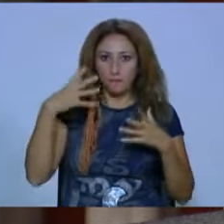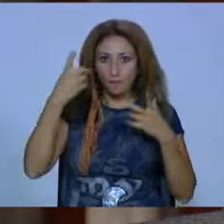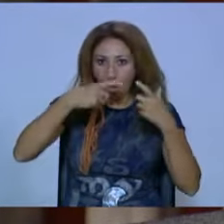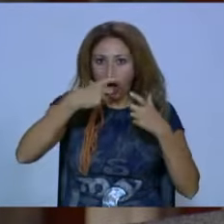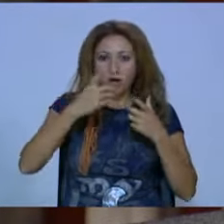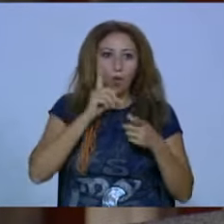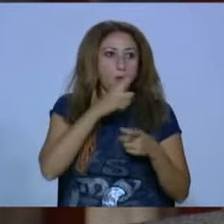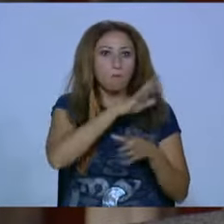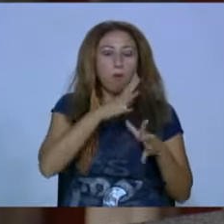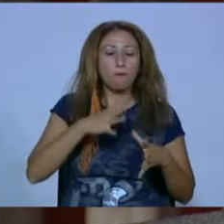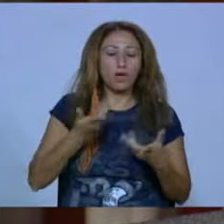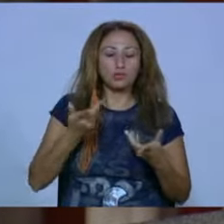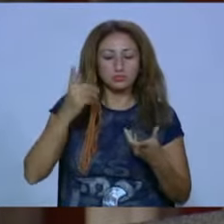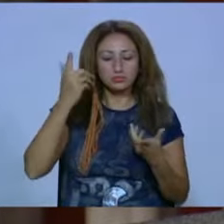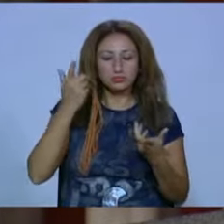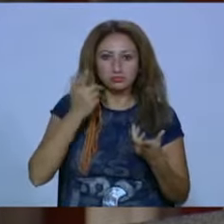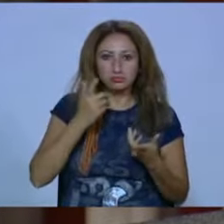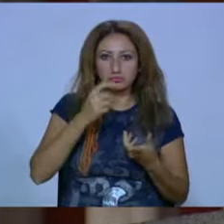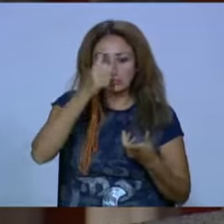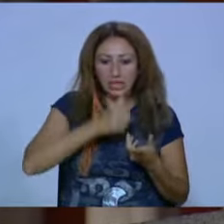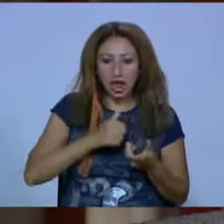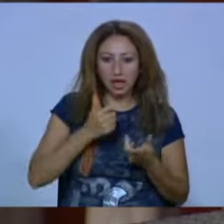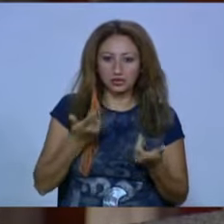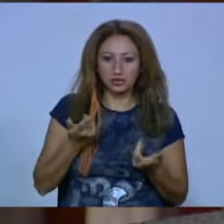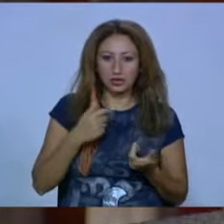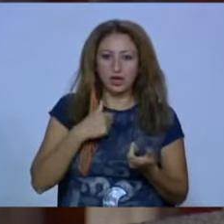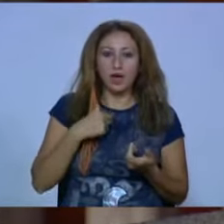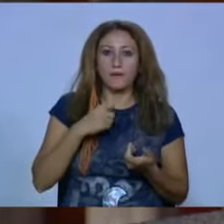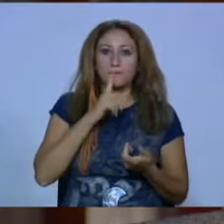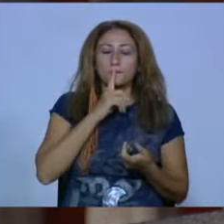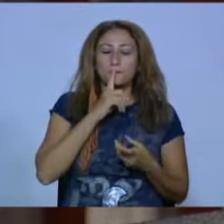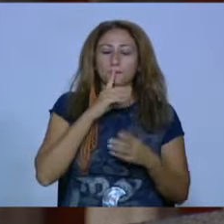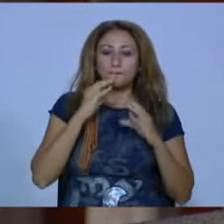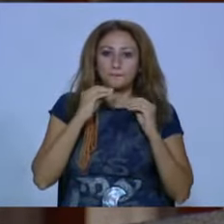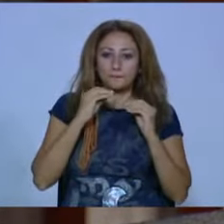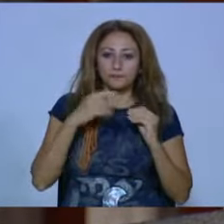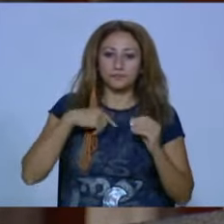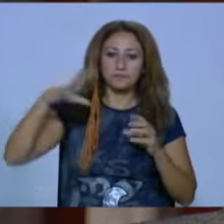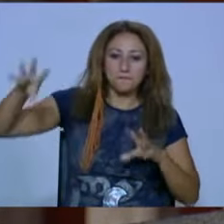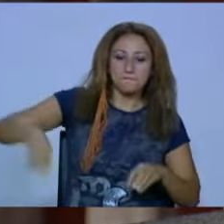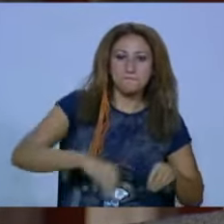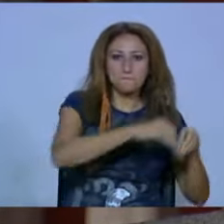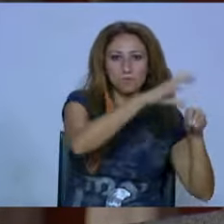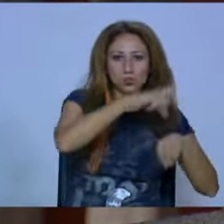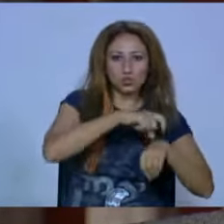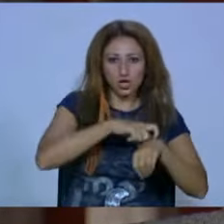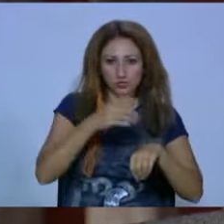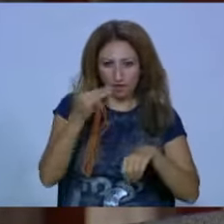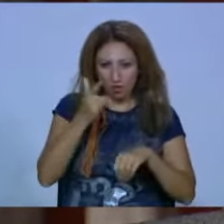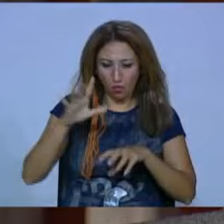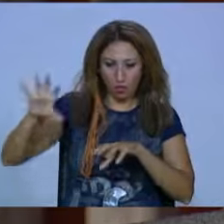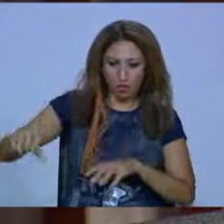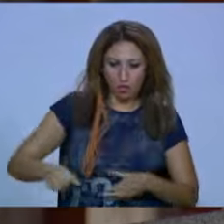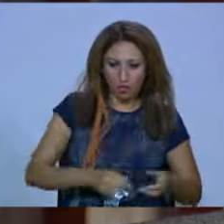بتطبخ، عشان اعرف انزل علاء من البيت واوديه المستشفى. فالحمد لله